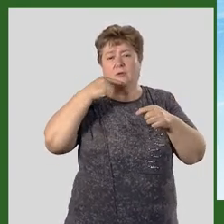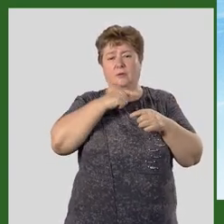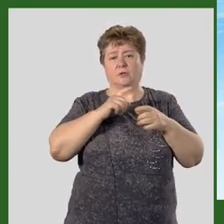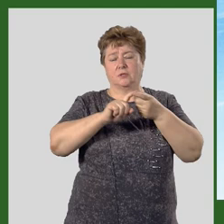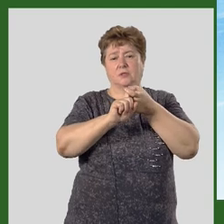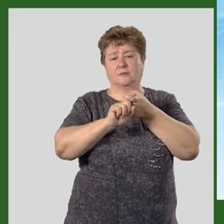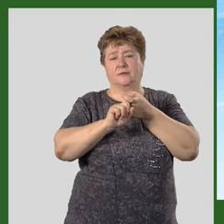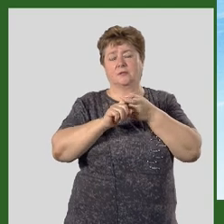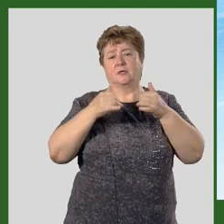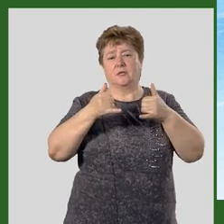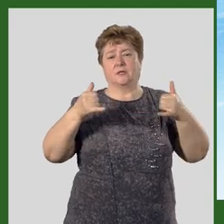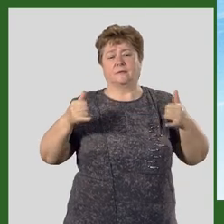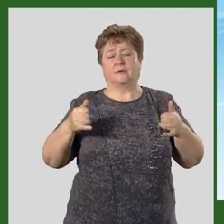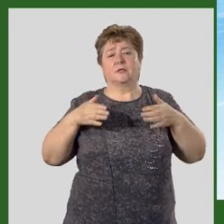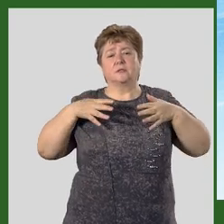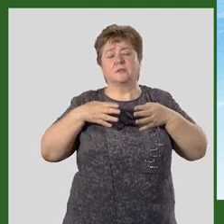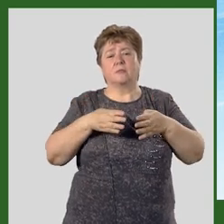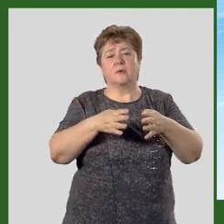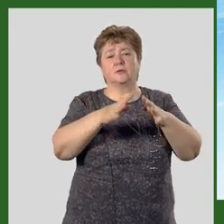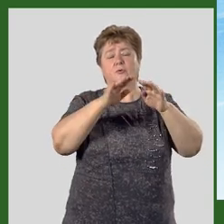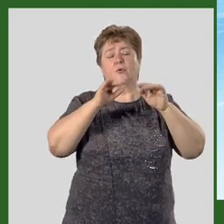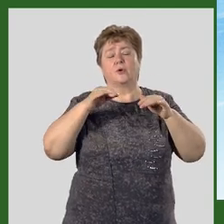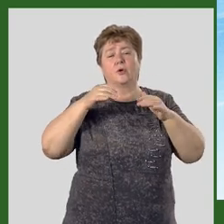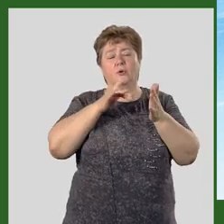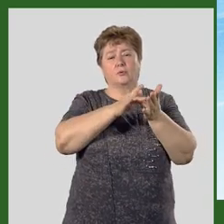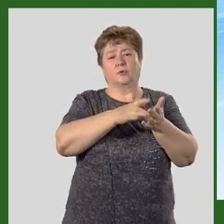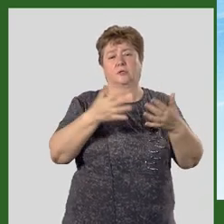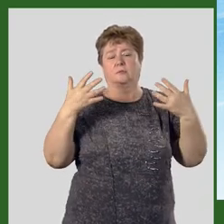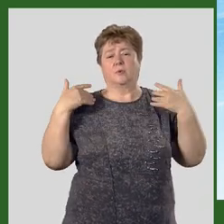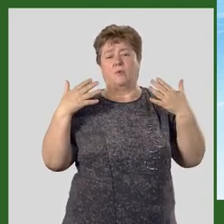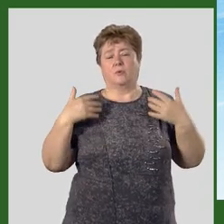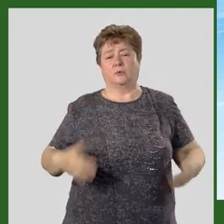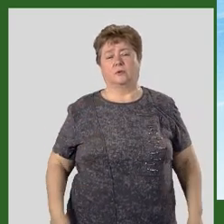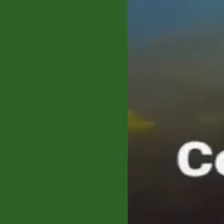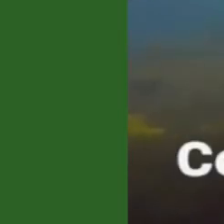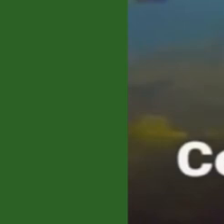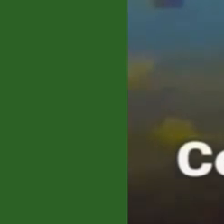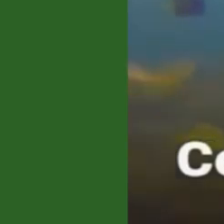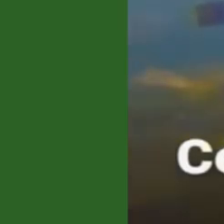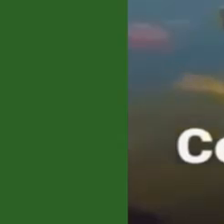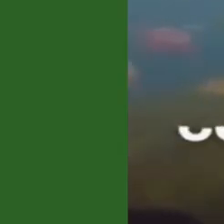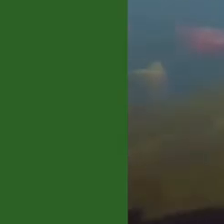связей, развивается морской туризм и отдых.